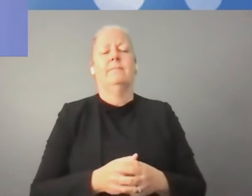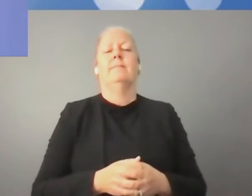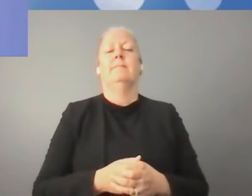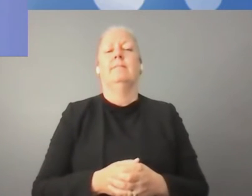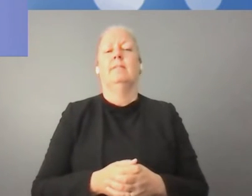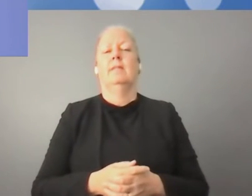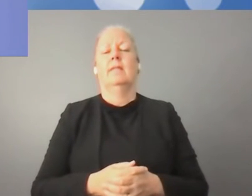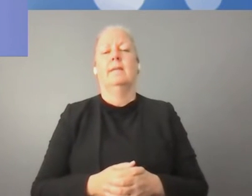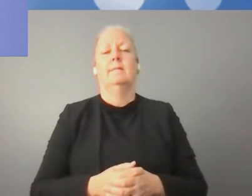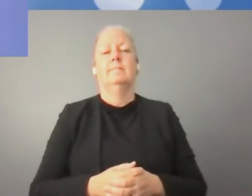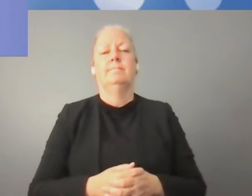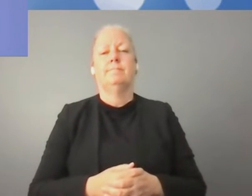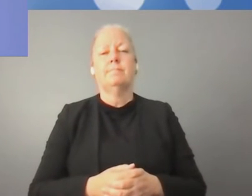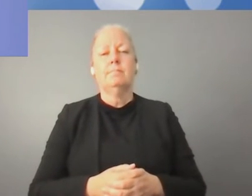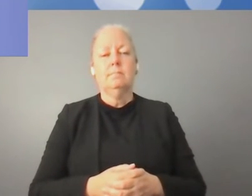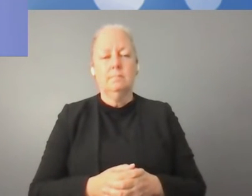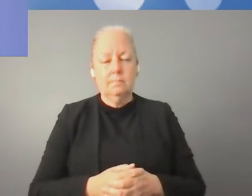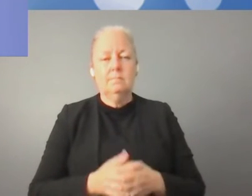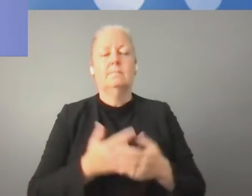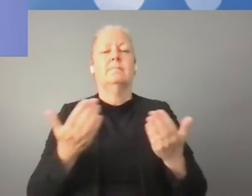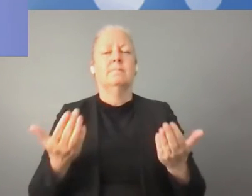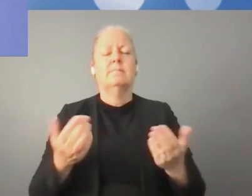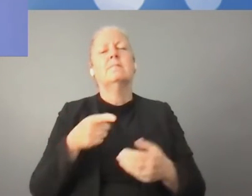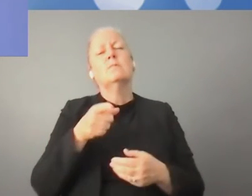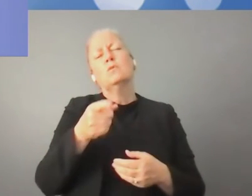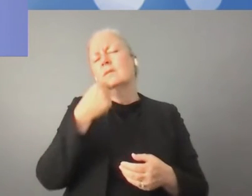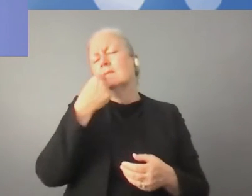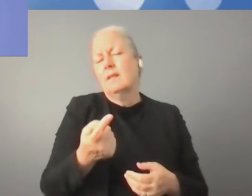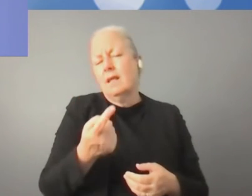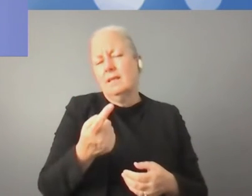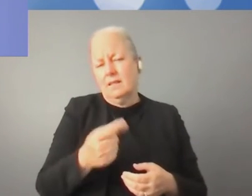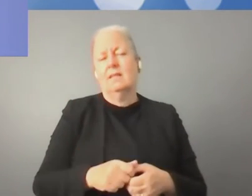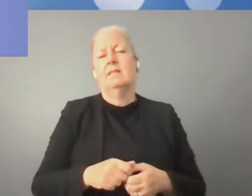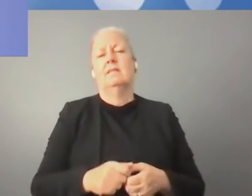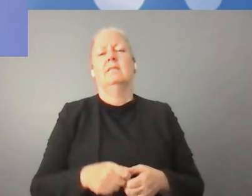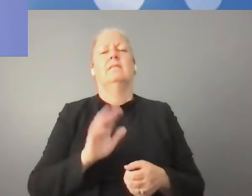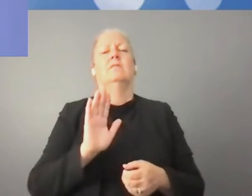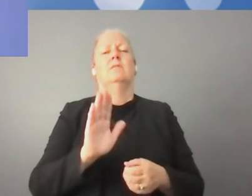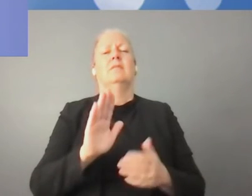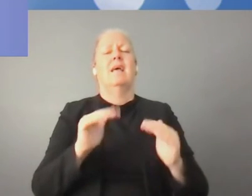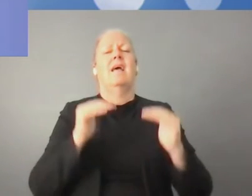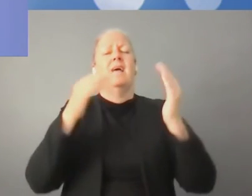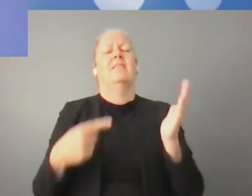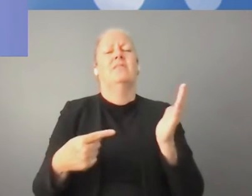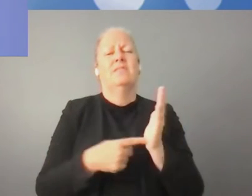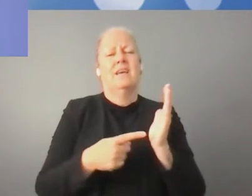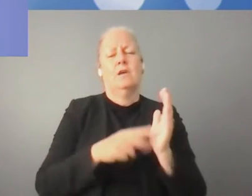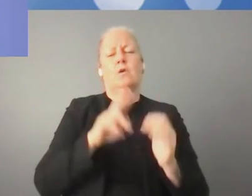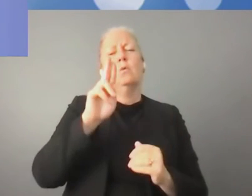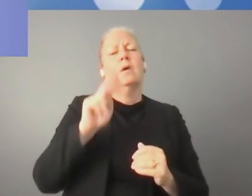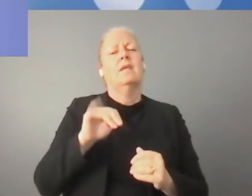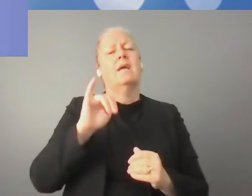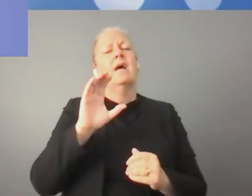Во Франции что-то уже происходит, но мы хотим, чтобы это вырастало, чтобы появлялись